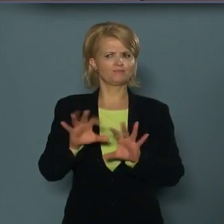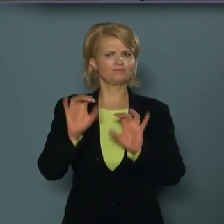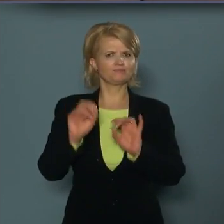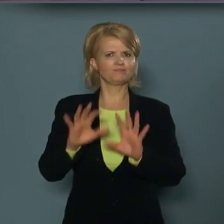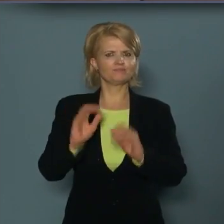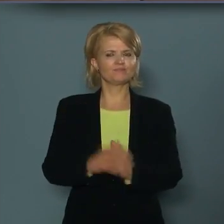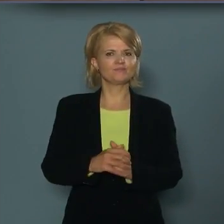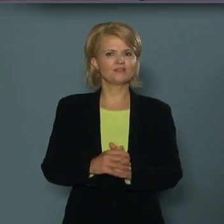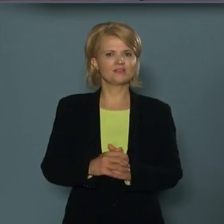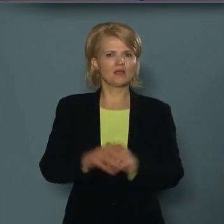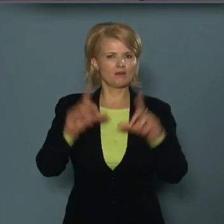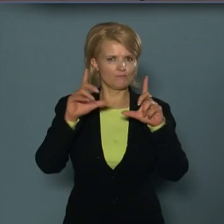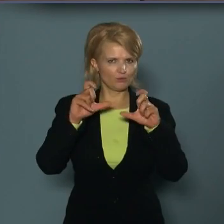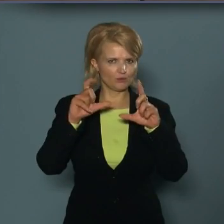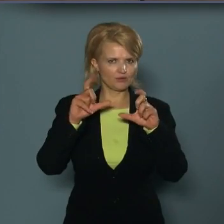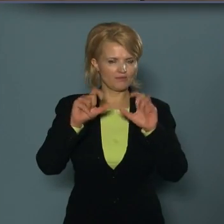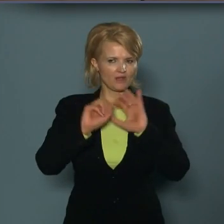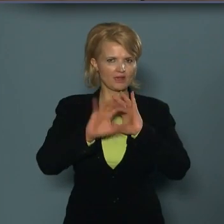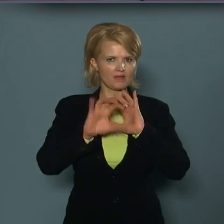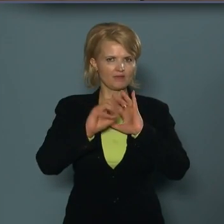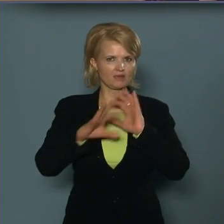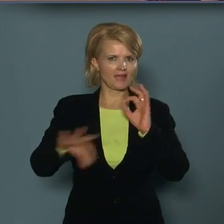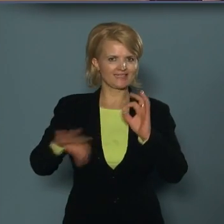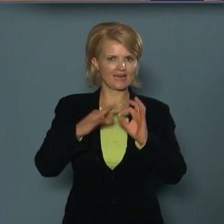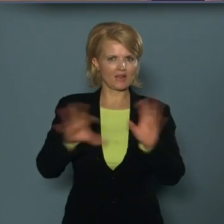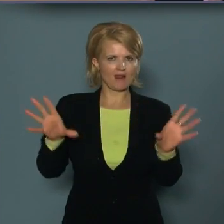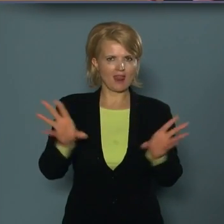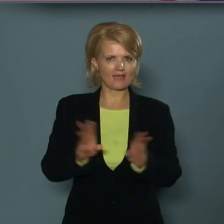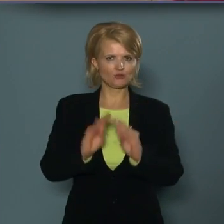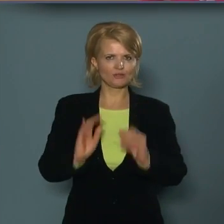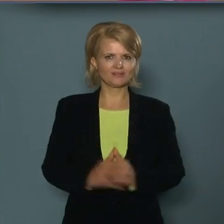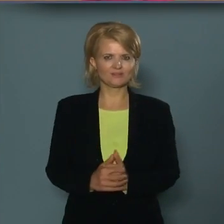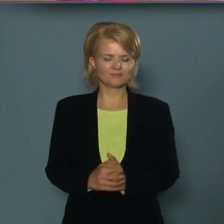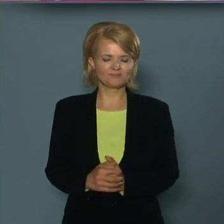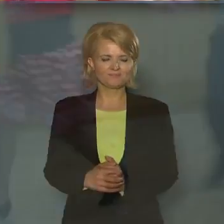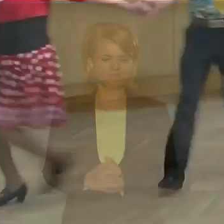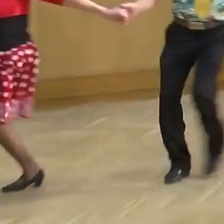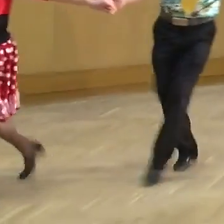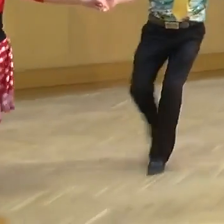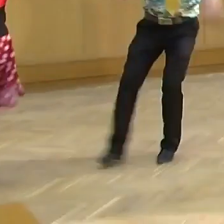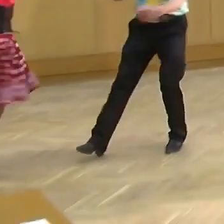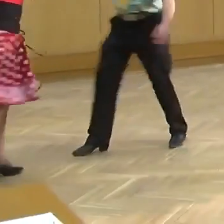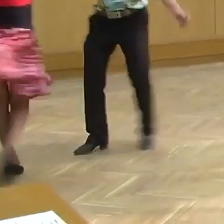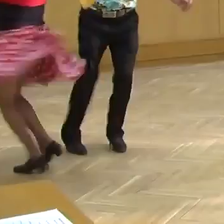is, valamint egy fotografika kivetítése zenei aláfestéssel.